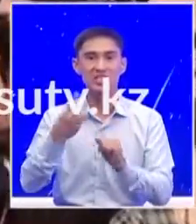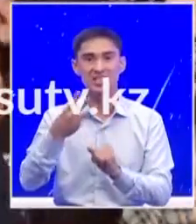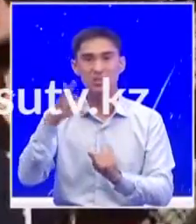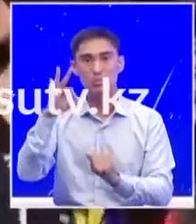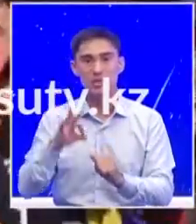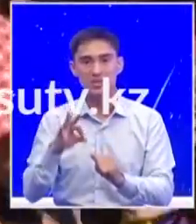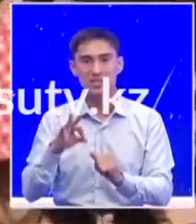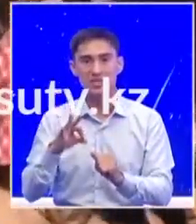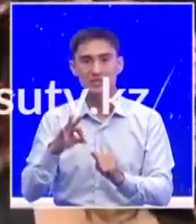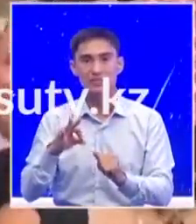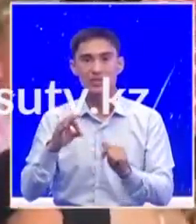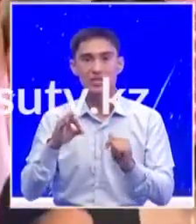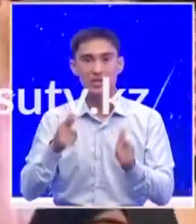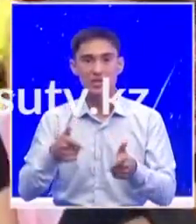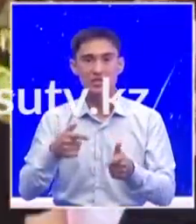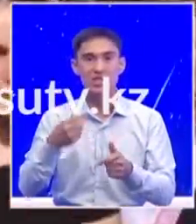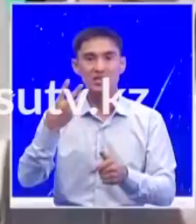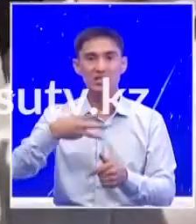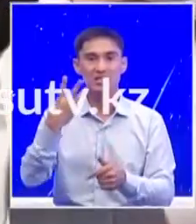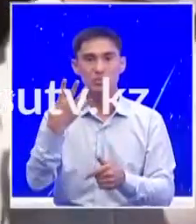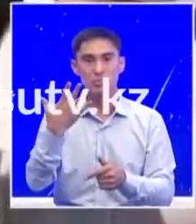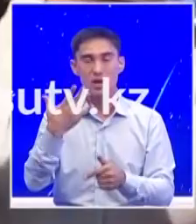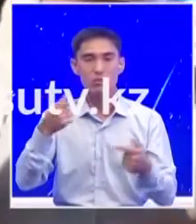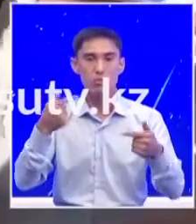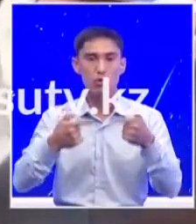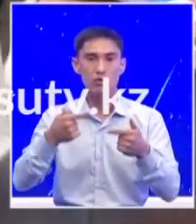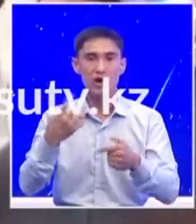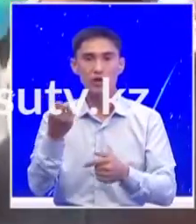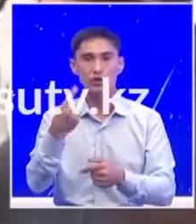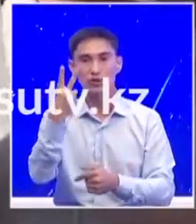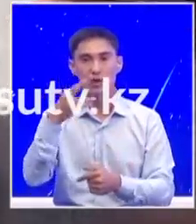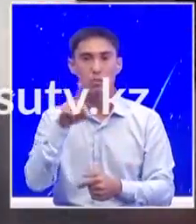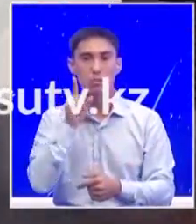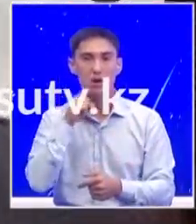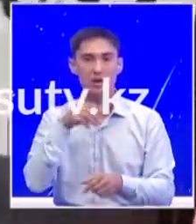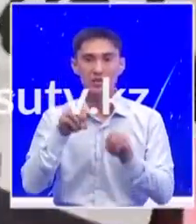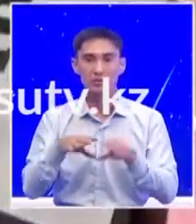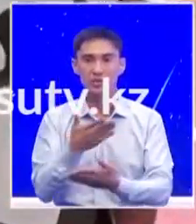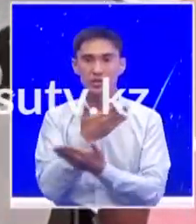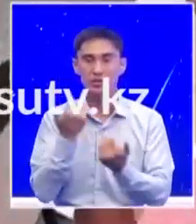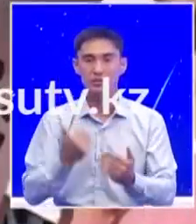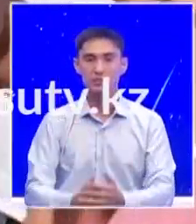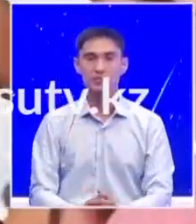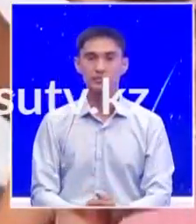63% респондентов. 35% высказались против, а еще 2% пока не определились с выбором.